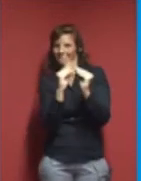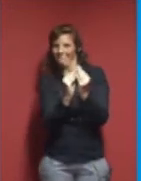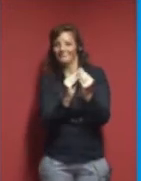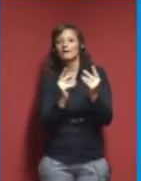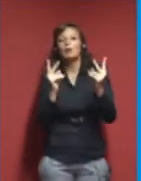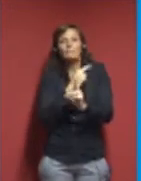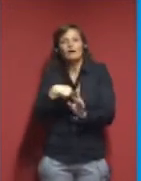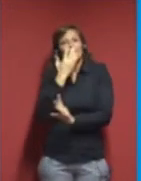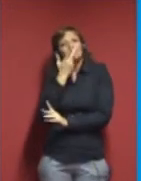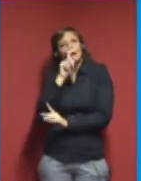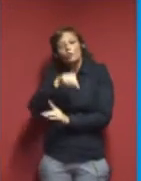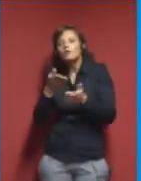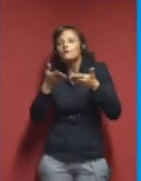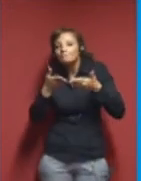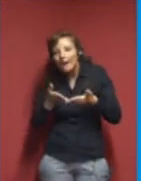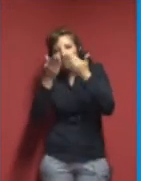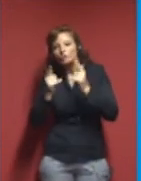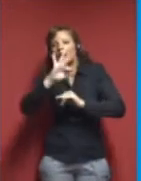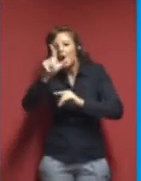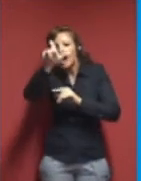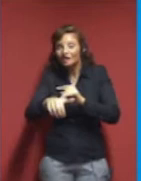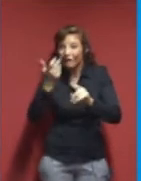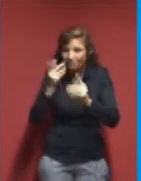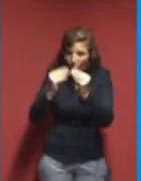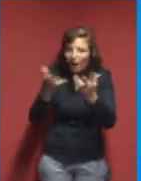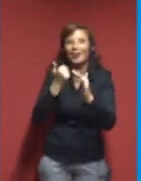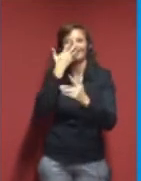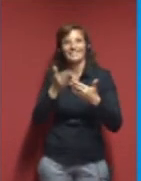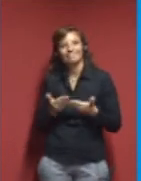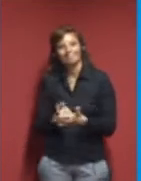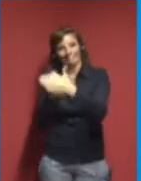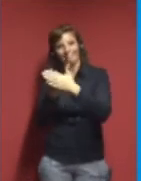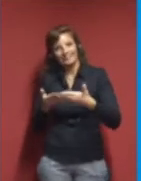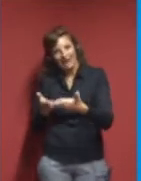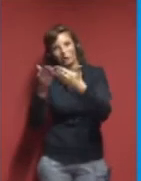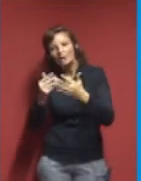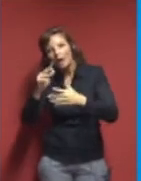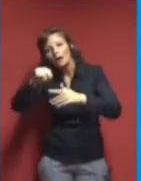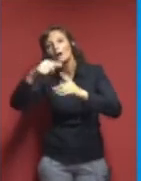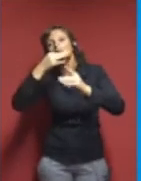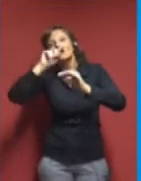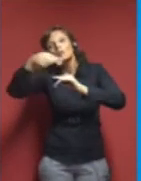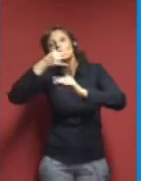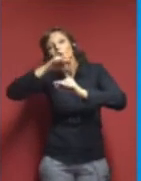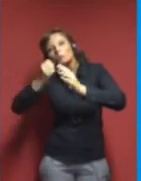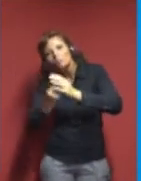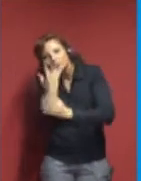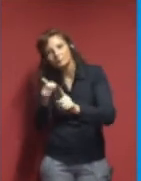a noi piace anche aiutare gli altri a fare, realizzare, creare delle cose, quindi siamo anche